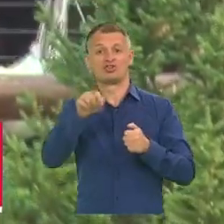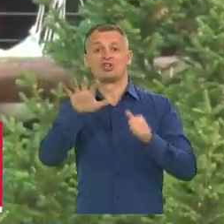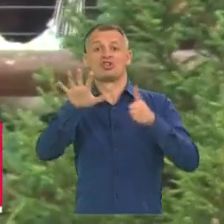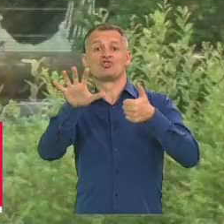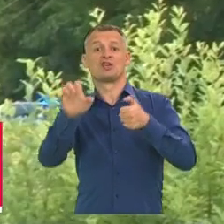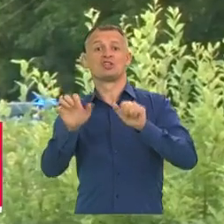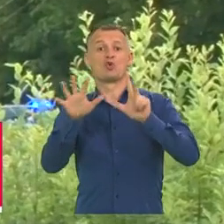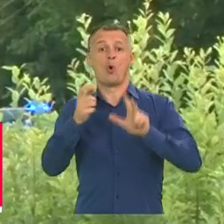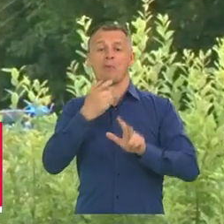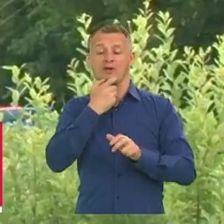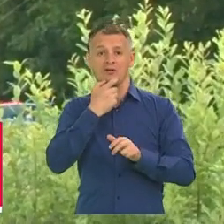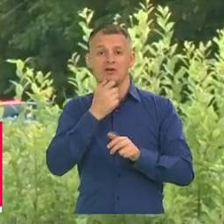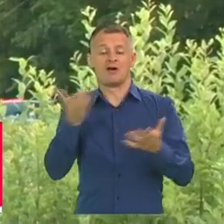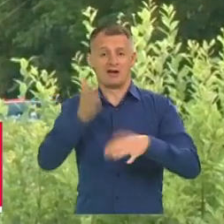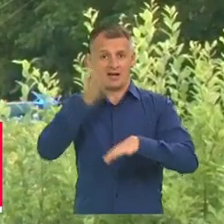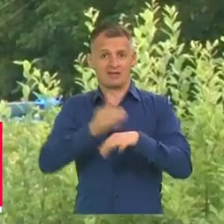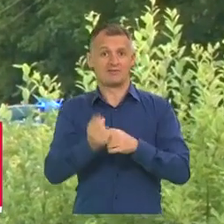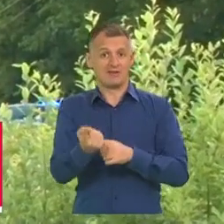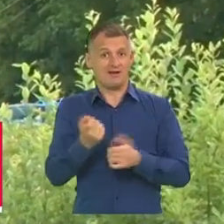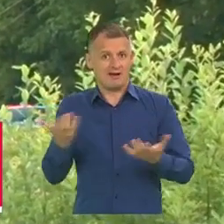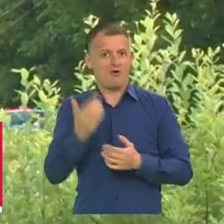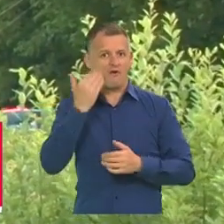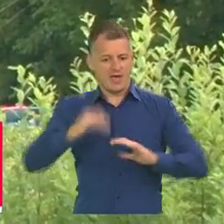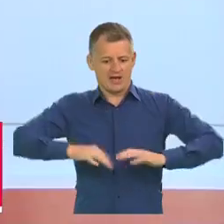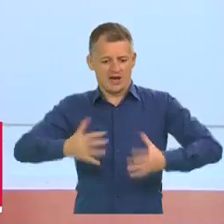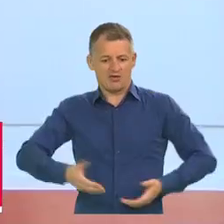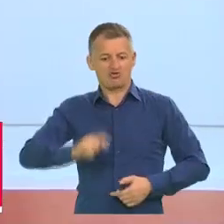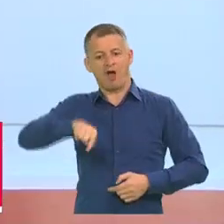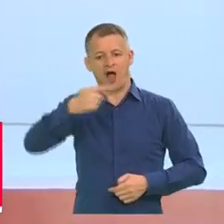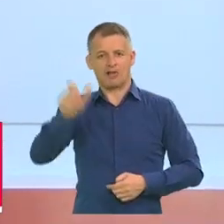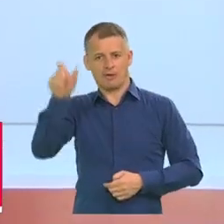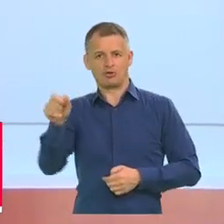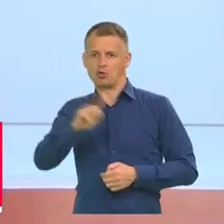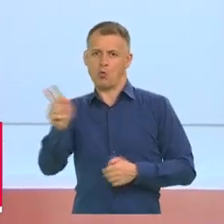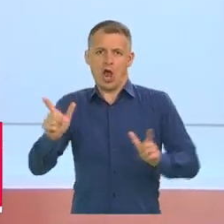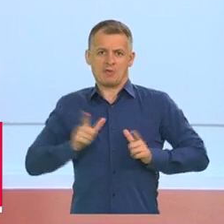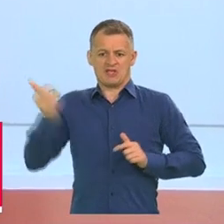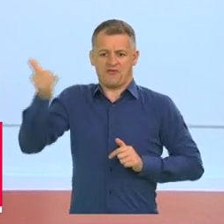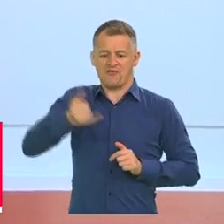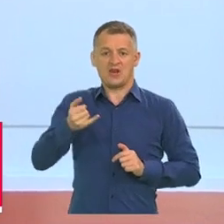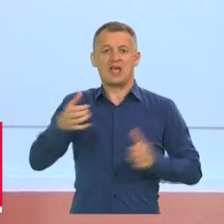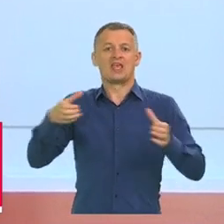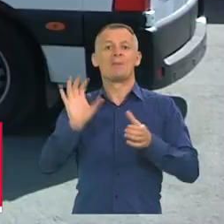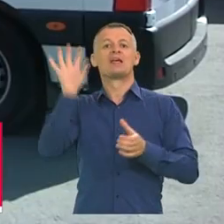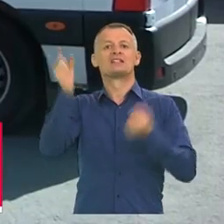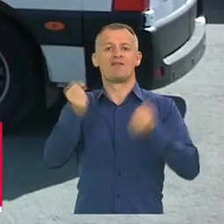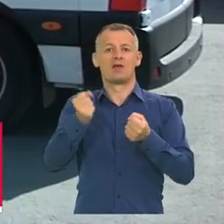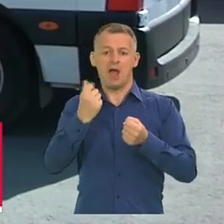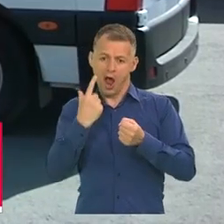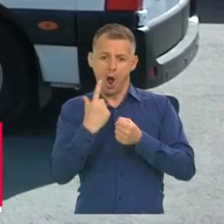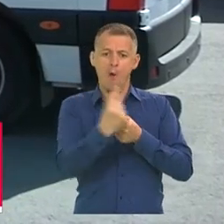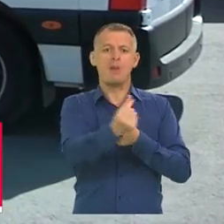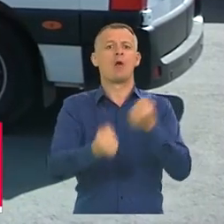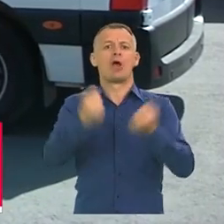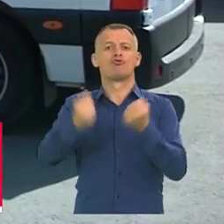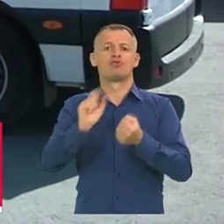care au fost rănite. Dintre cei răniți, o femeie gravidă și o altă victimă nu au mai așteptat sosirea echipajelor de salvare și au plecat cu mașinile la